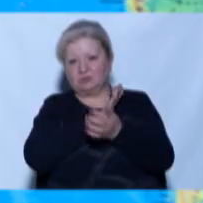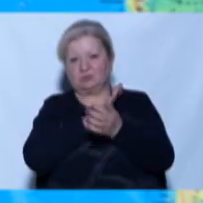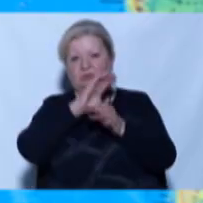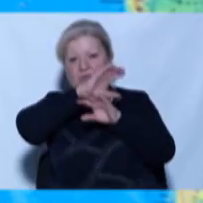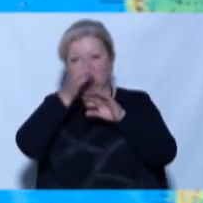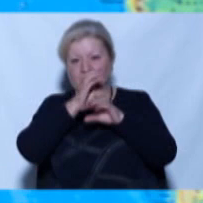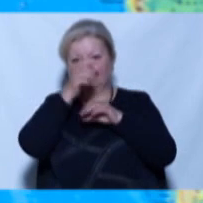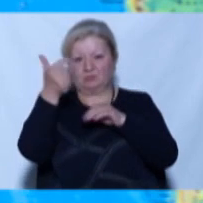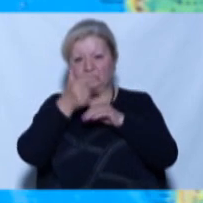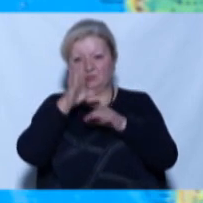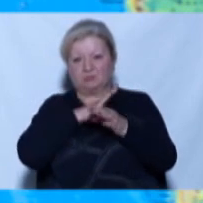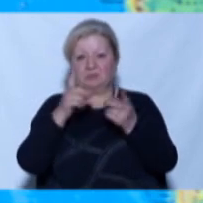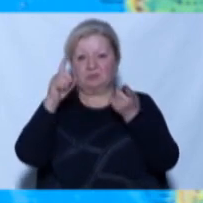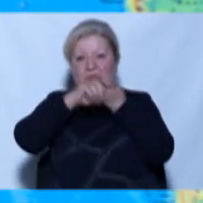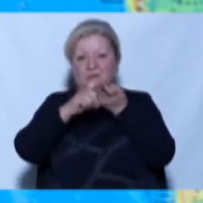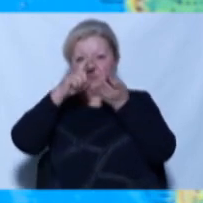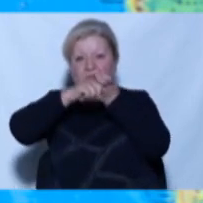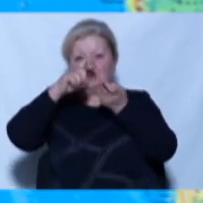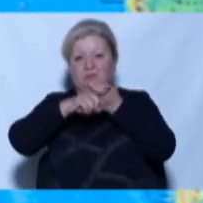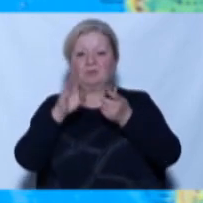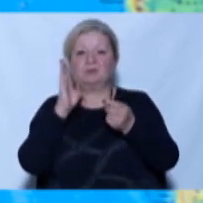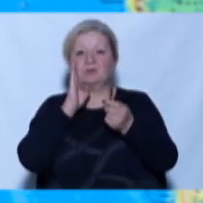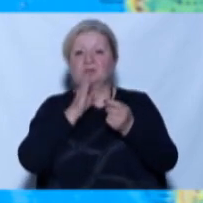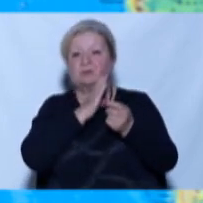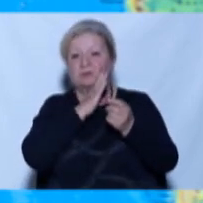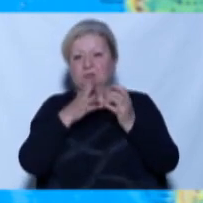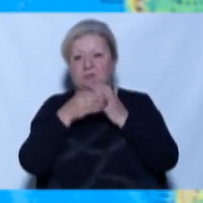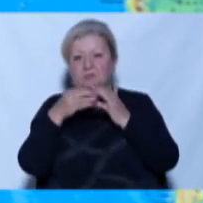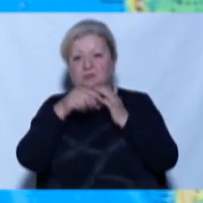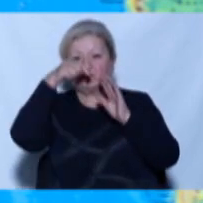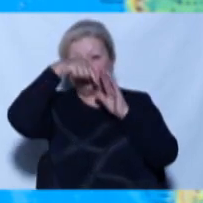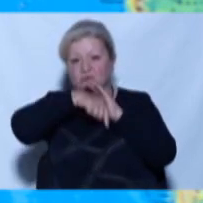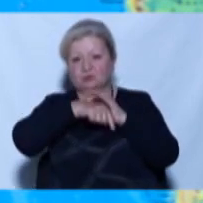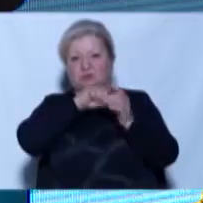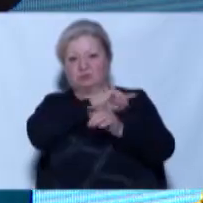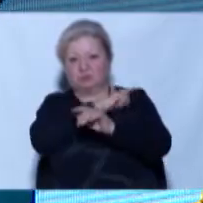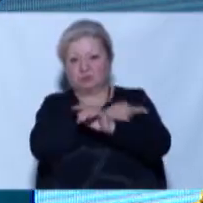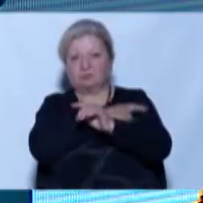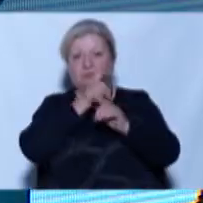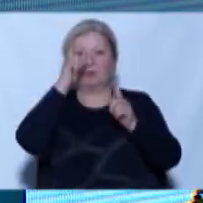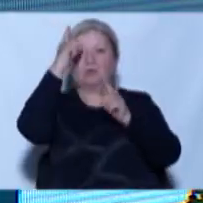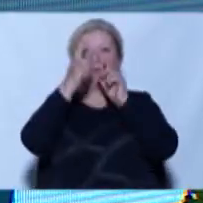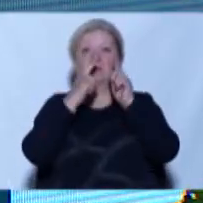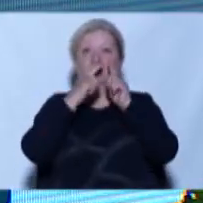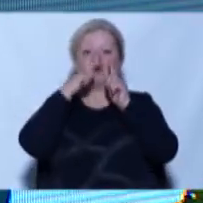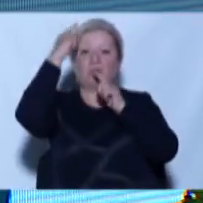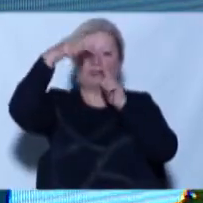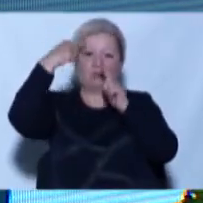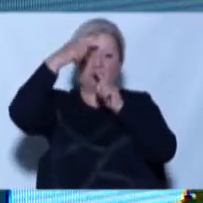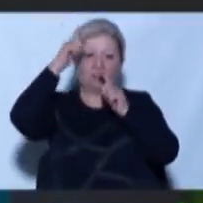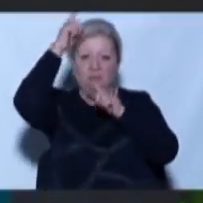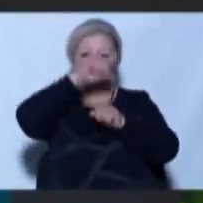გარსები ურთიერთკავშირშია დედამიწის შინაგან ძალებსა და კოსმეურ ძალებთან. და მათი შეხვედრის